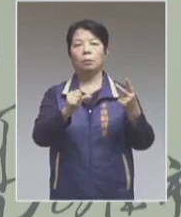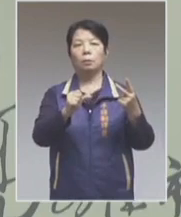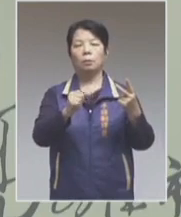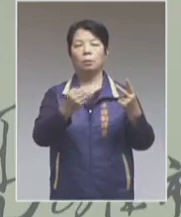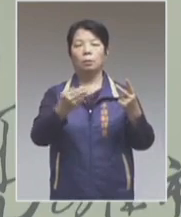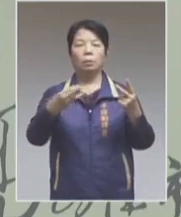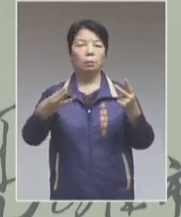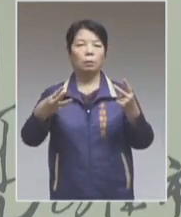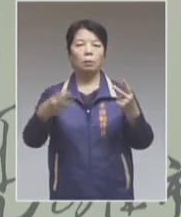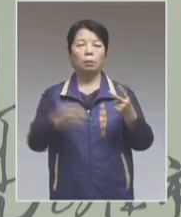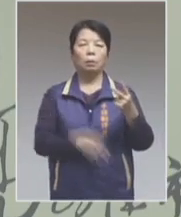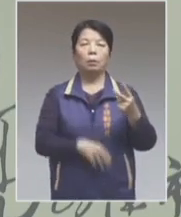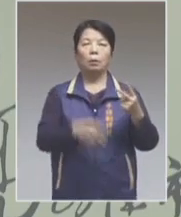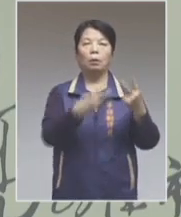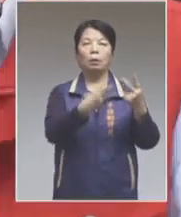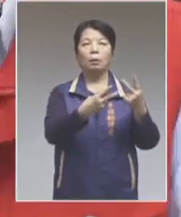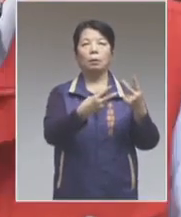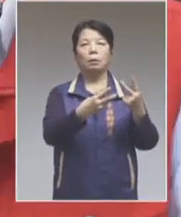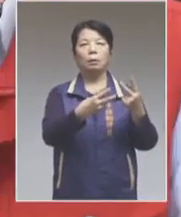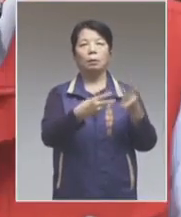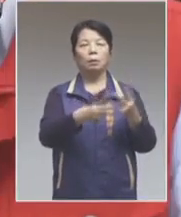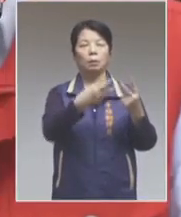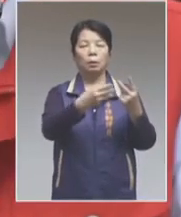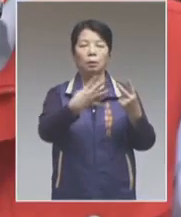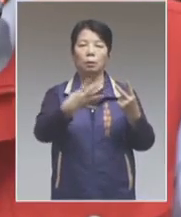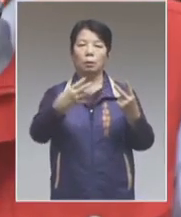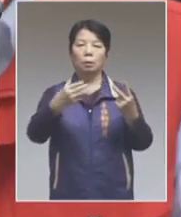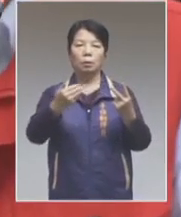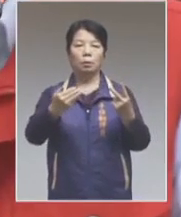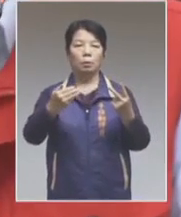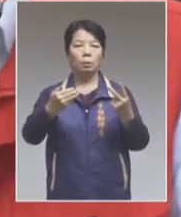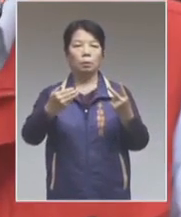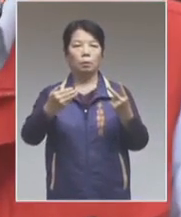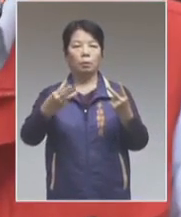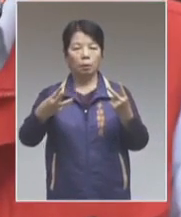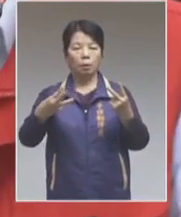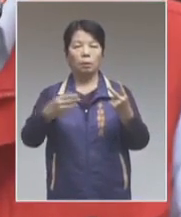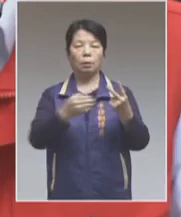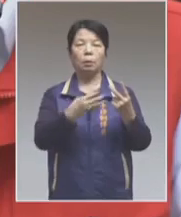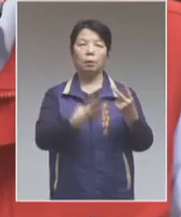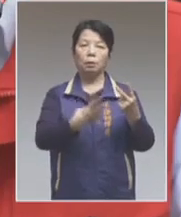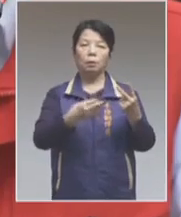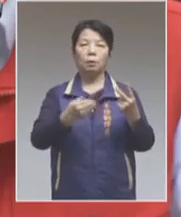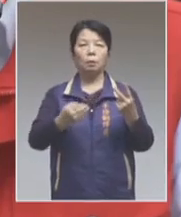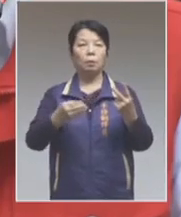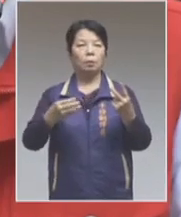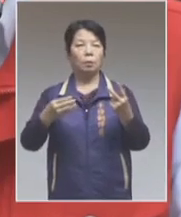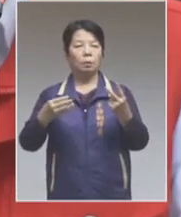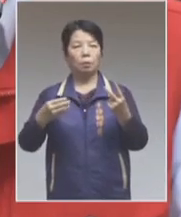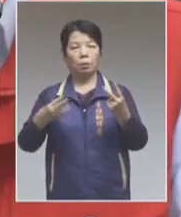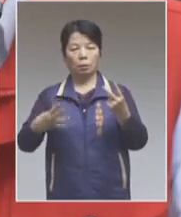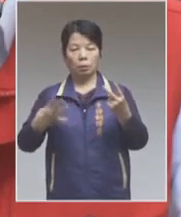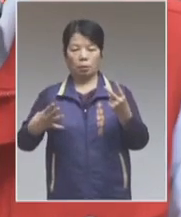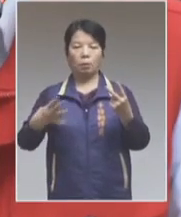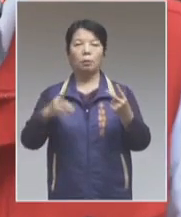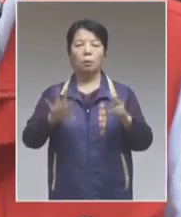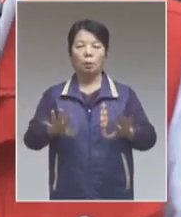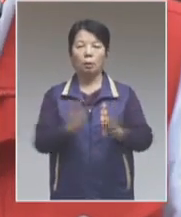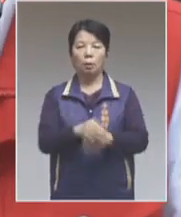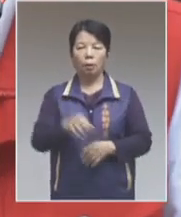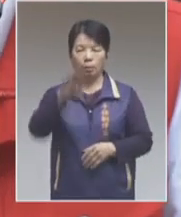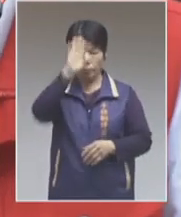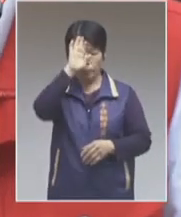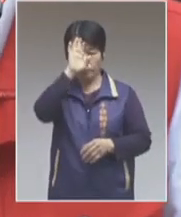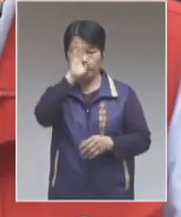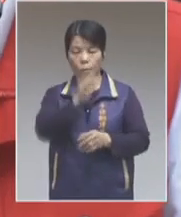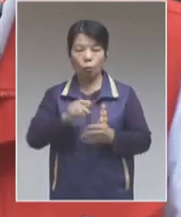23454493啊，跟23494两位啊，其实都刚开始。这个病毒量增加，哦，所以